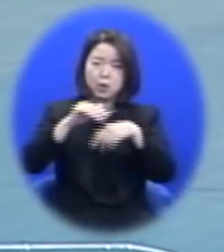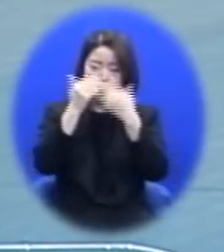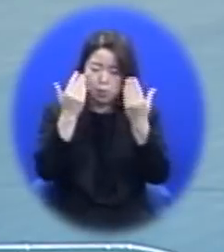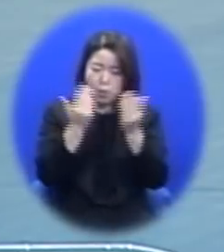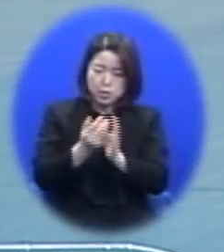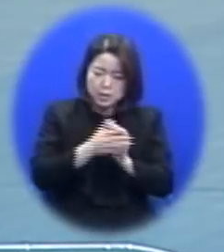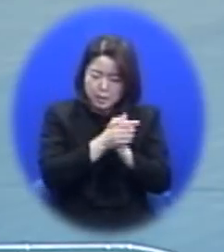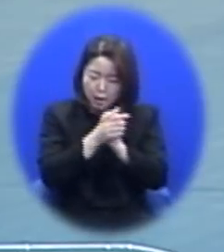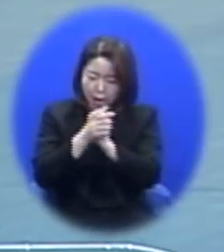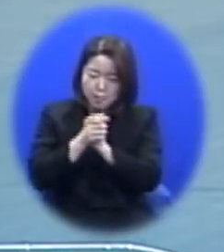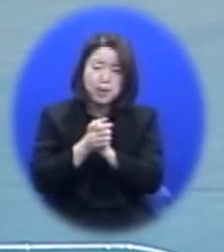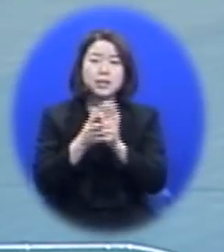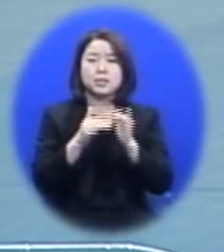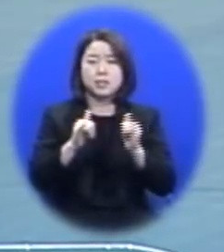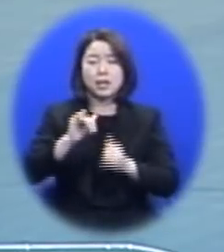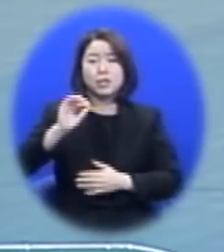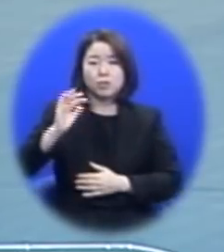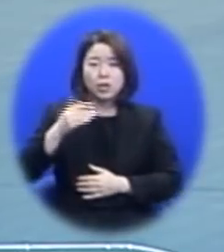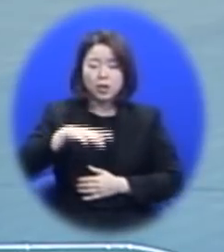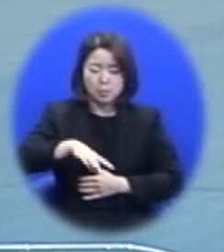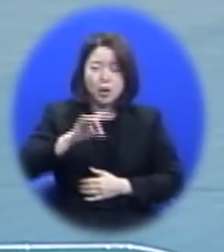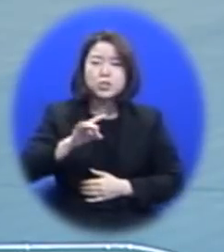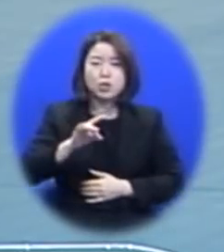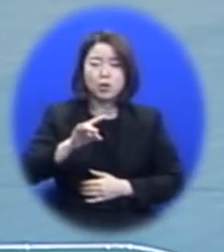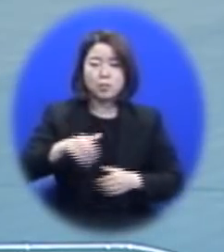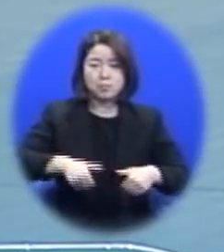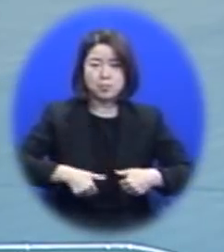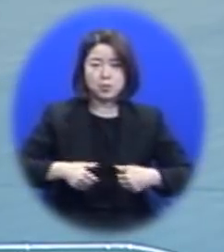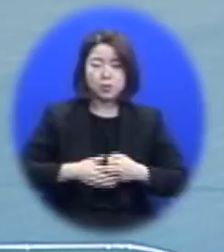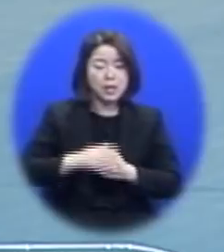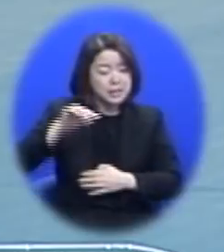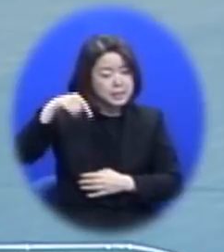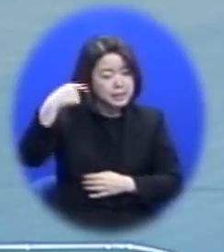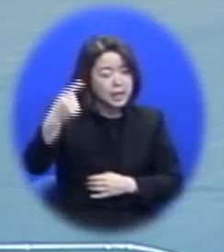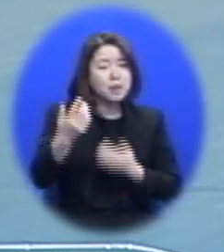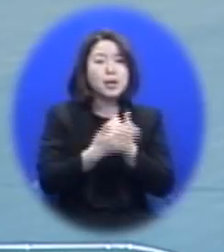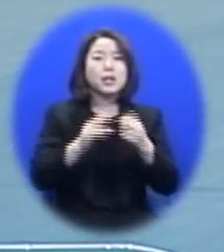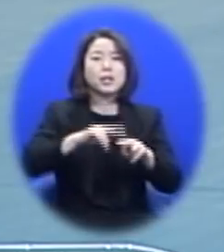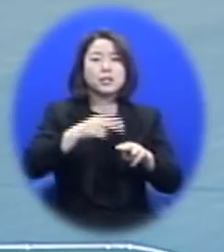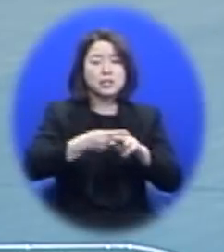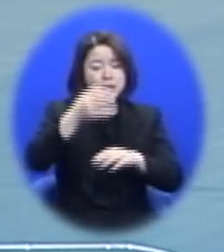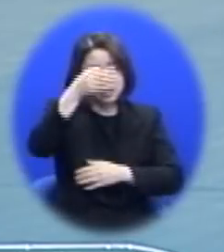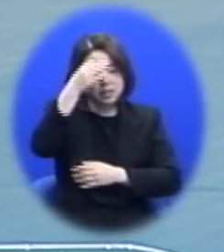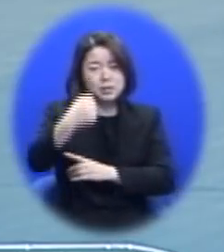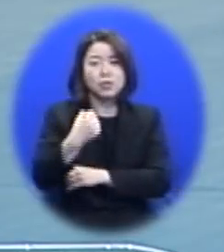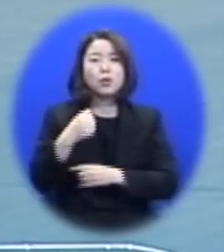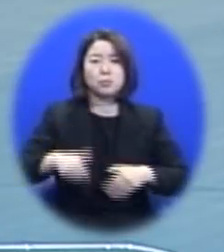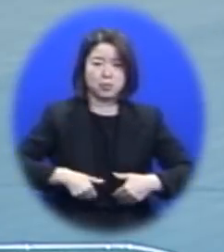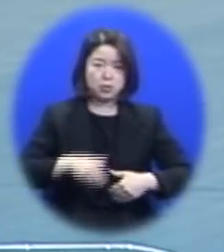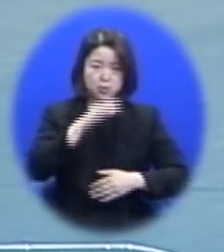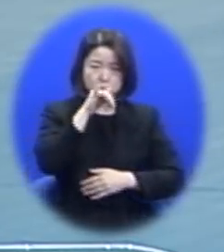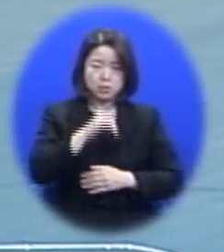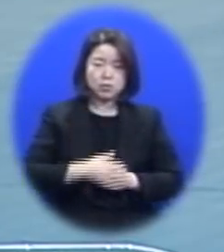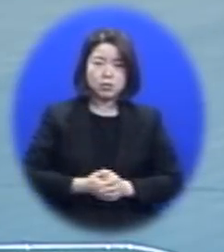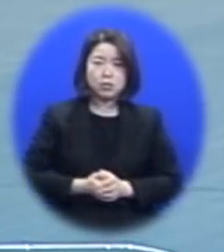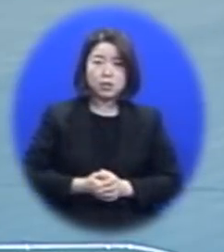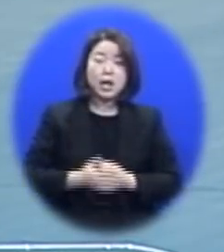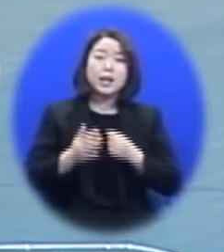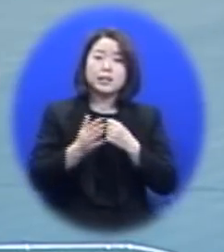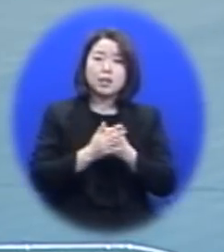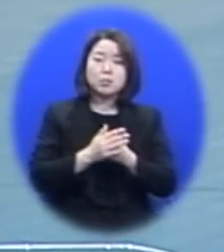온전히 연합한 자가 되는 것이 먼저 있고 그 다음에 은사와 능력도 있어야 한다는 것이었어요.